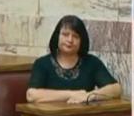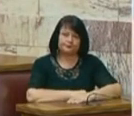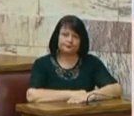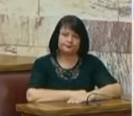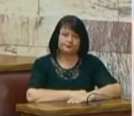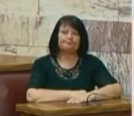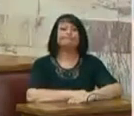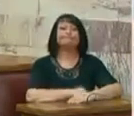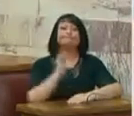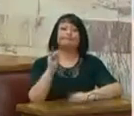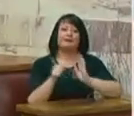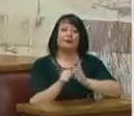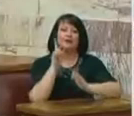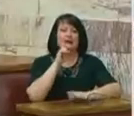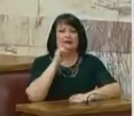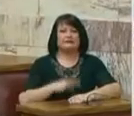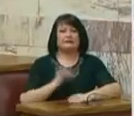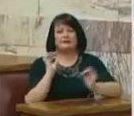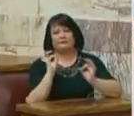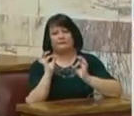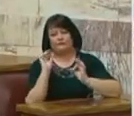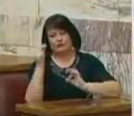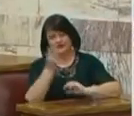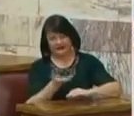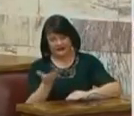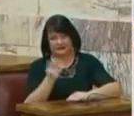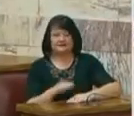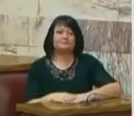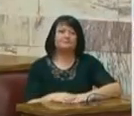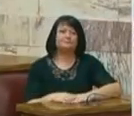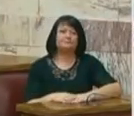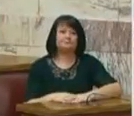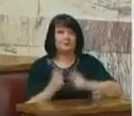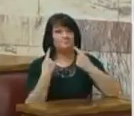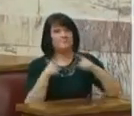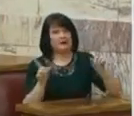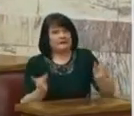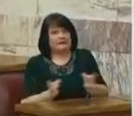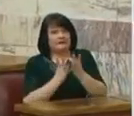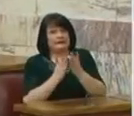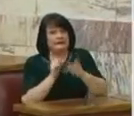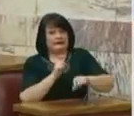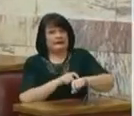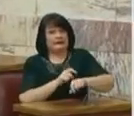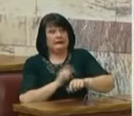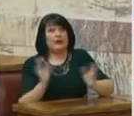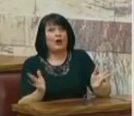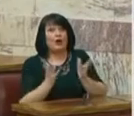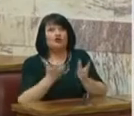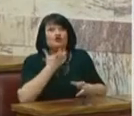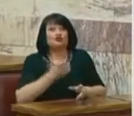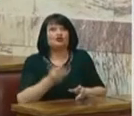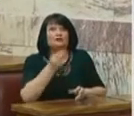Κύριε Πρόεδρε, κυρίες και κύριοι βουλευτές, κατά μία περίεργη σύμπτωση, όποτε είναι φλέγον το ζήτημα